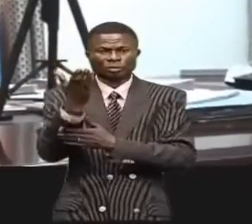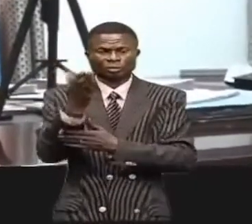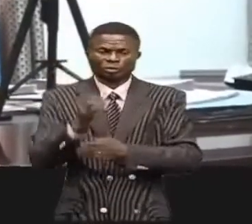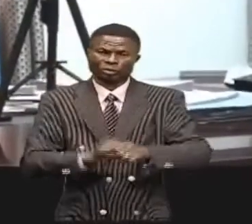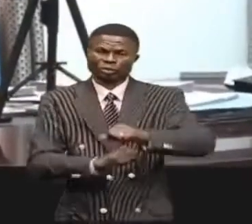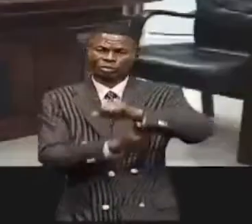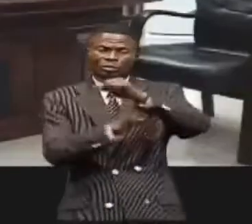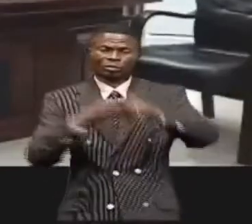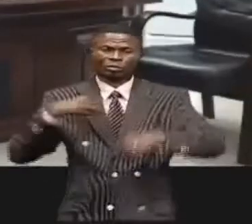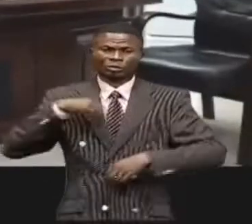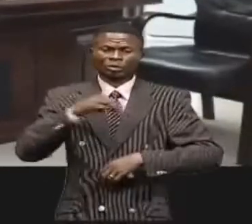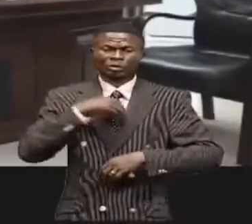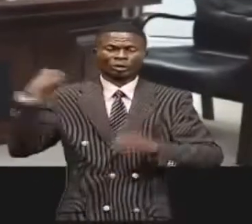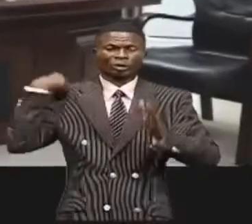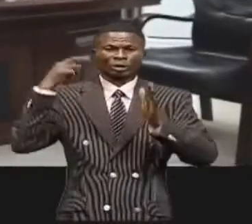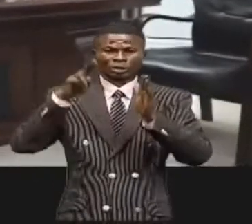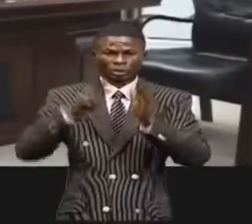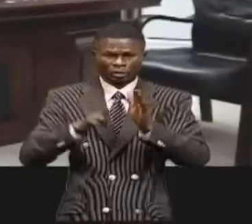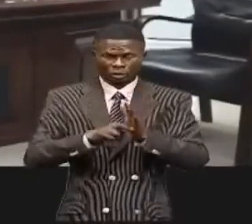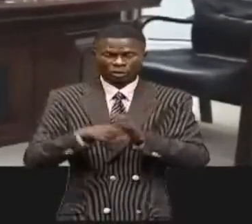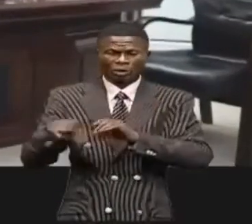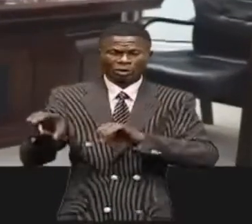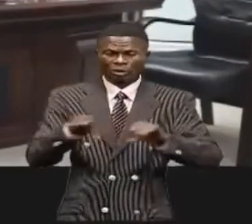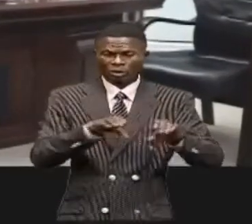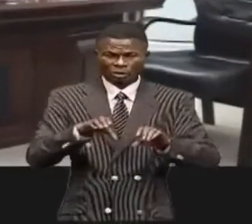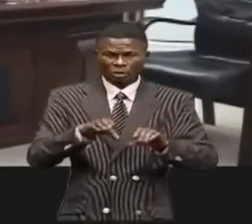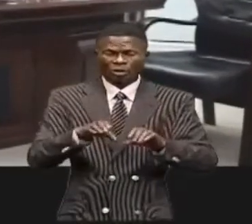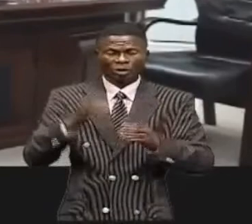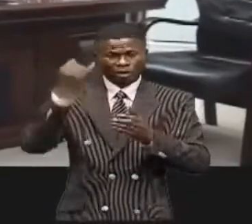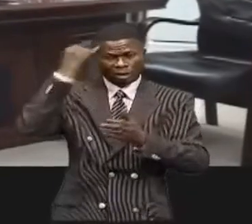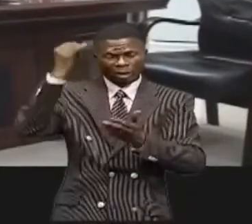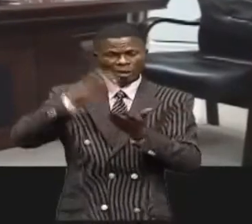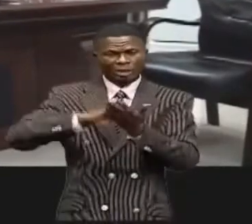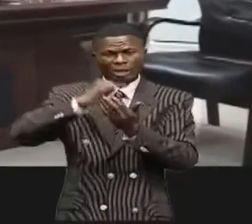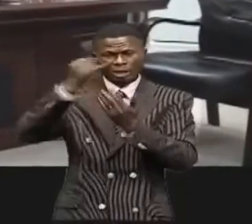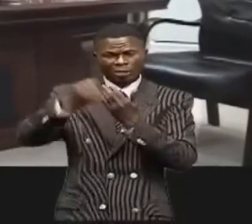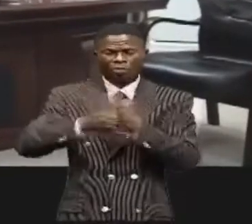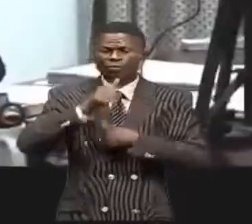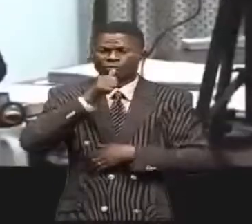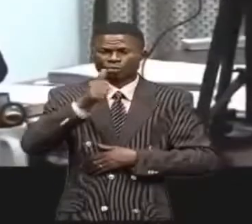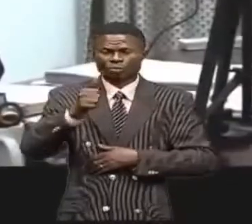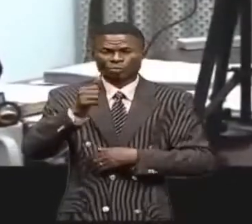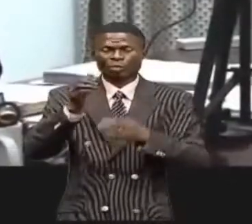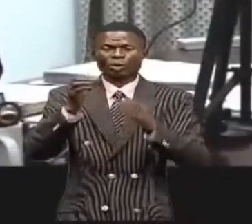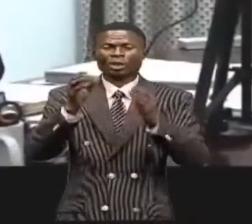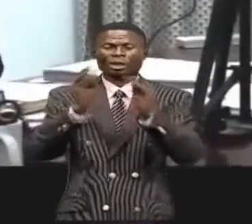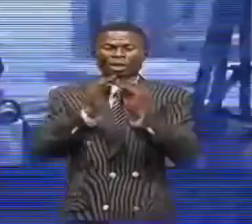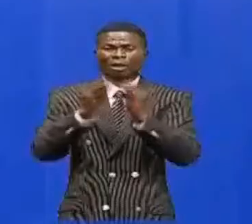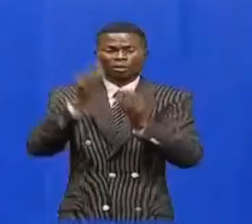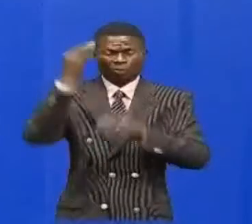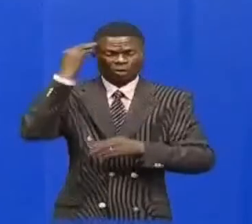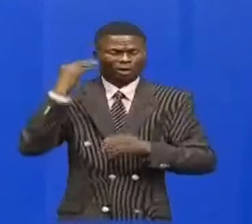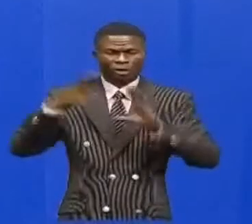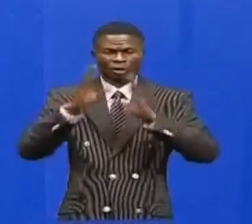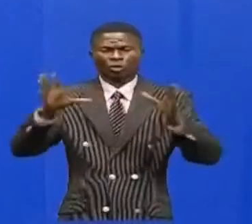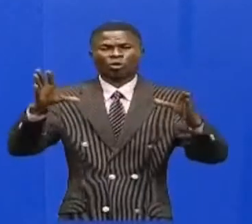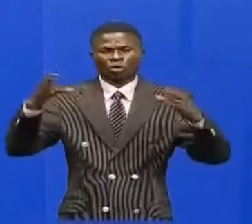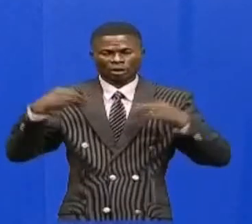l'accompagnement de membres du gouvernement dans la mise en œuvre de cet ambitieux projet. Le Conseil a pris acte de ce